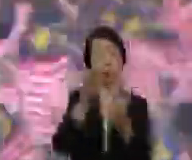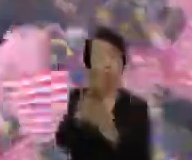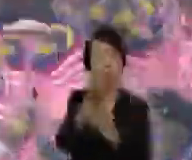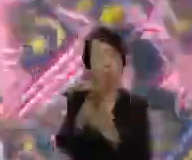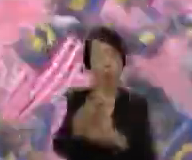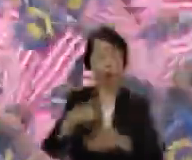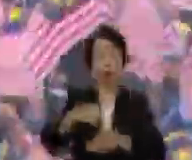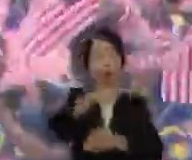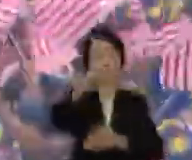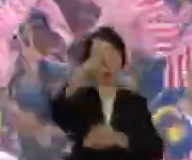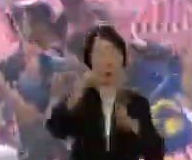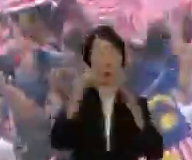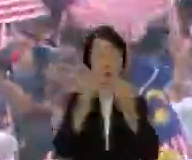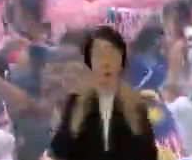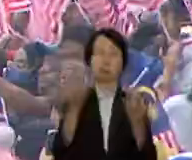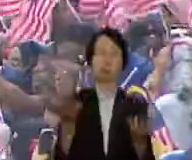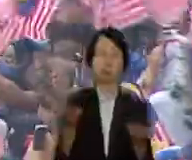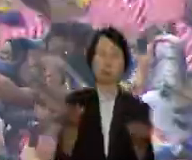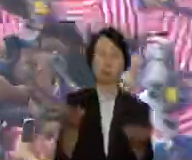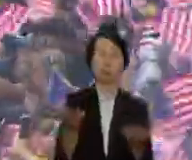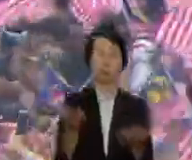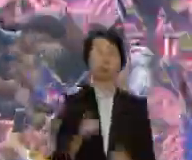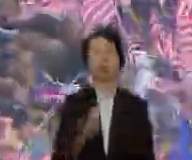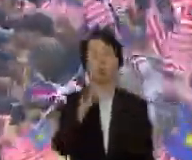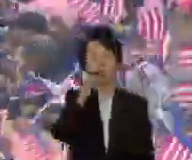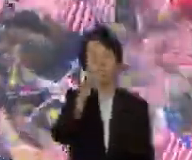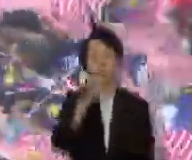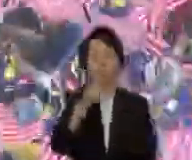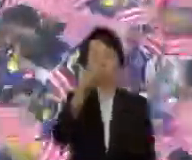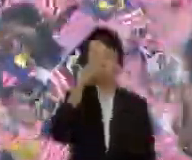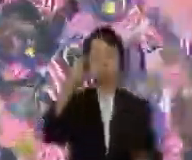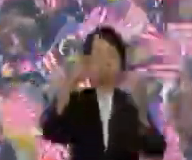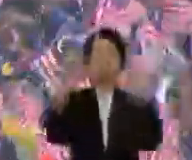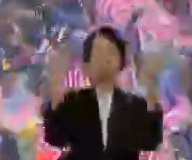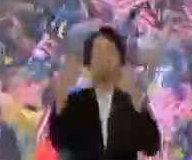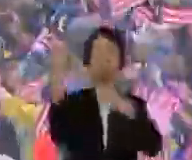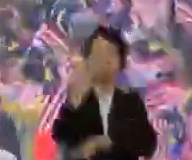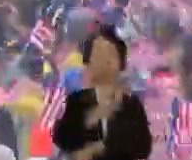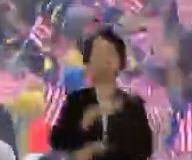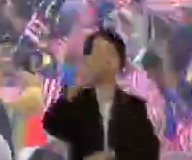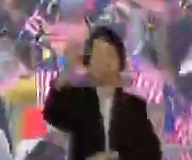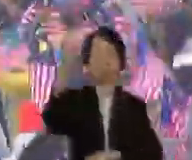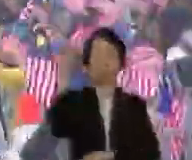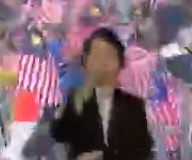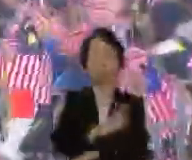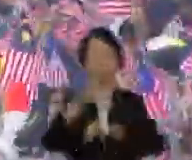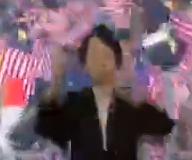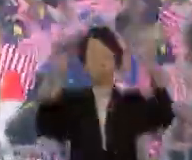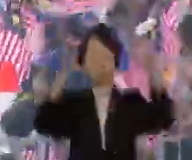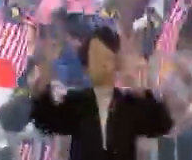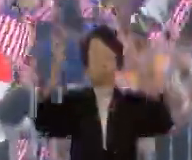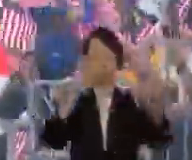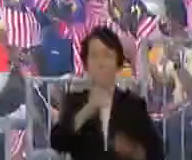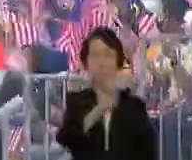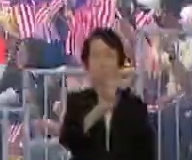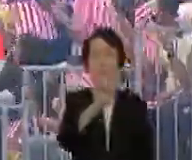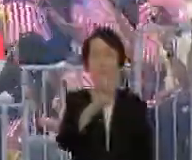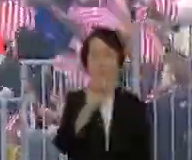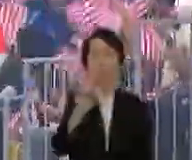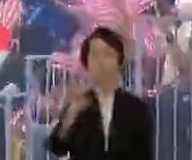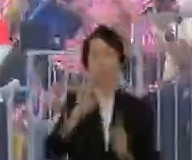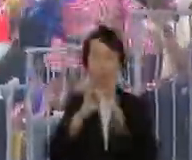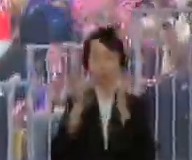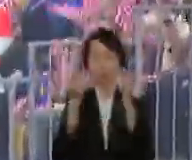sebuah keluarga. Maka dari itu, tema bagi sambutan Hari Kebangsaan dan Hari Malaysia 2022 adalah